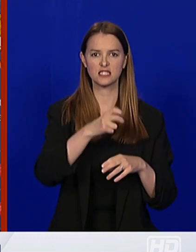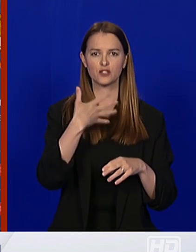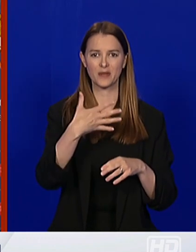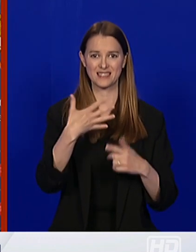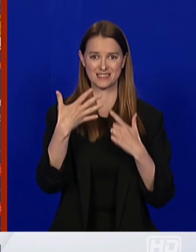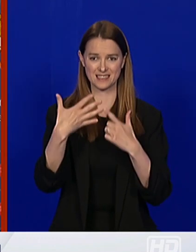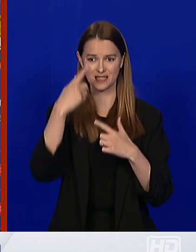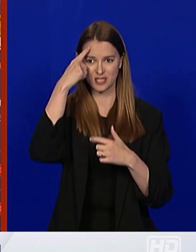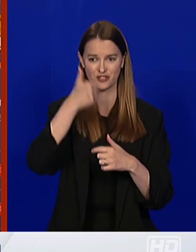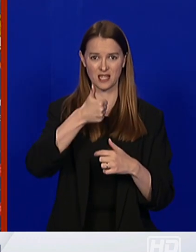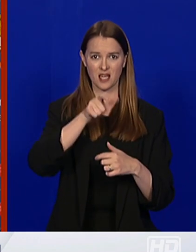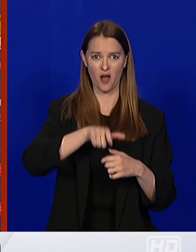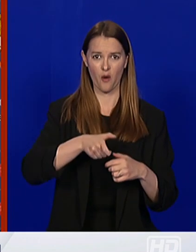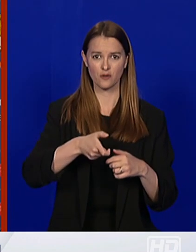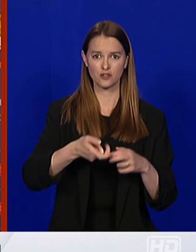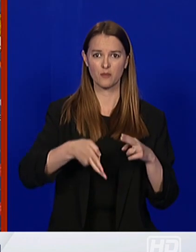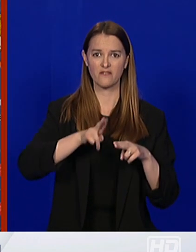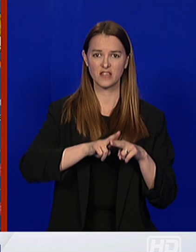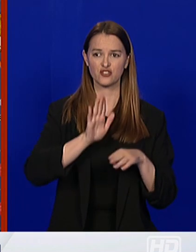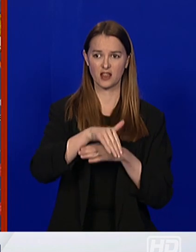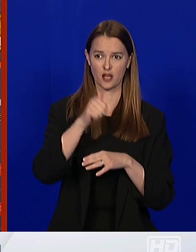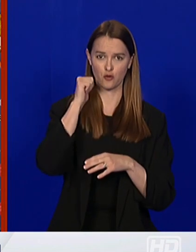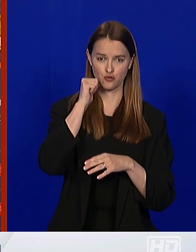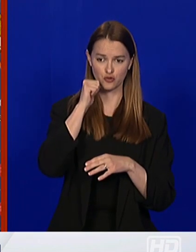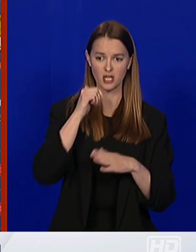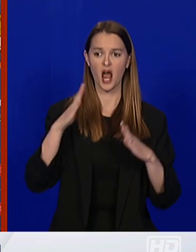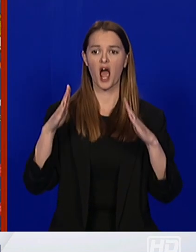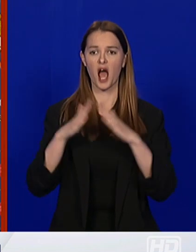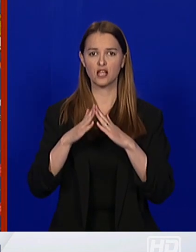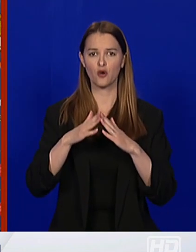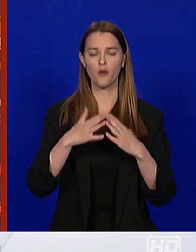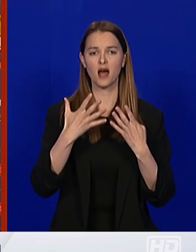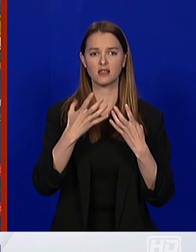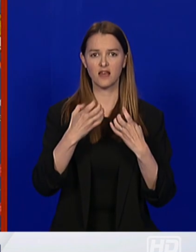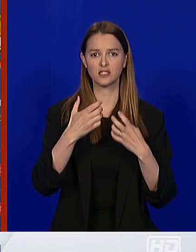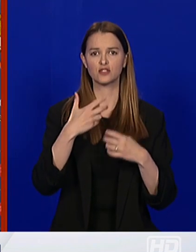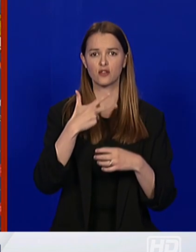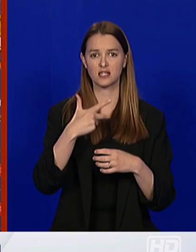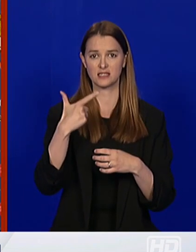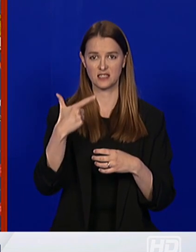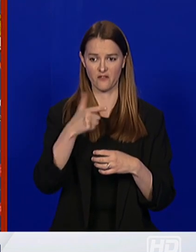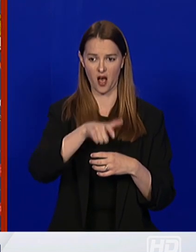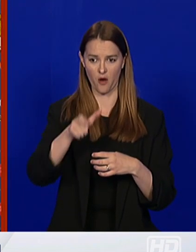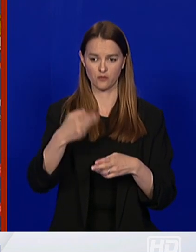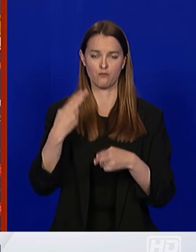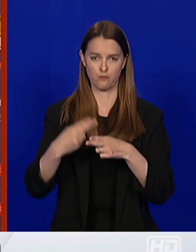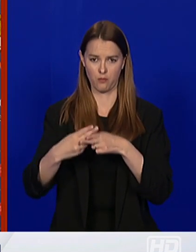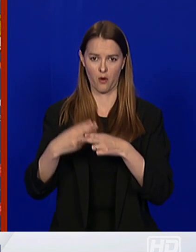odnosu na jučer, i kod kuće 932 bolesnika.